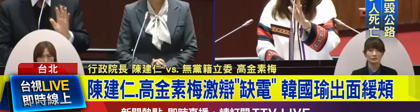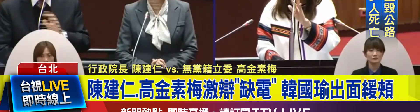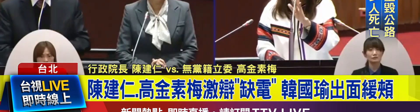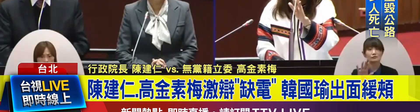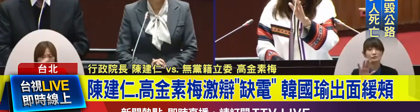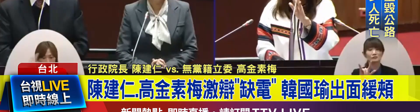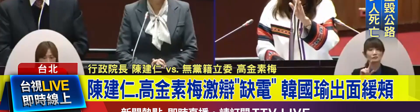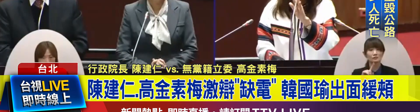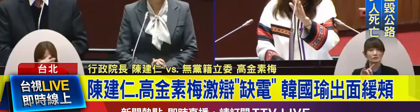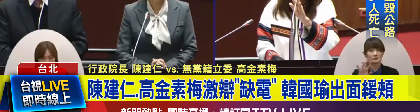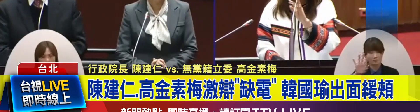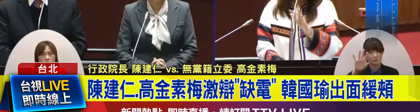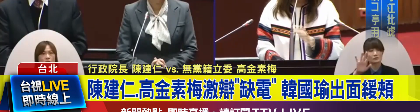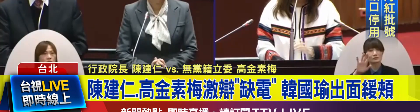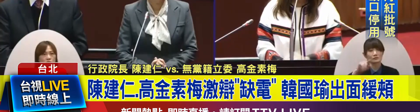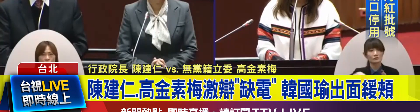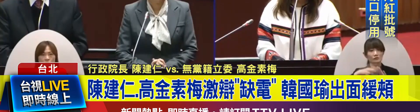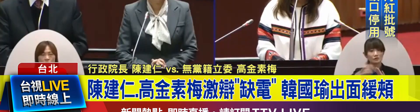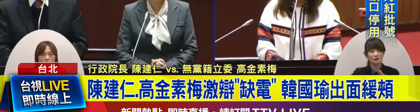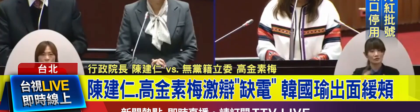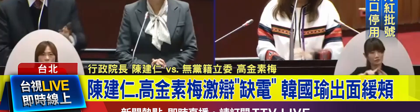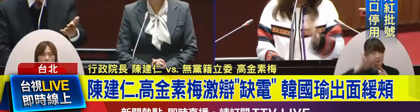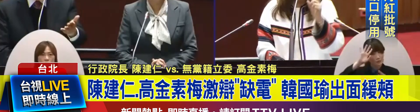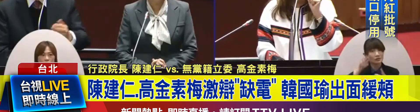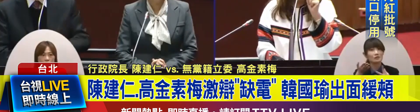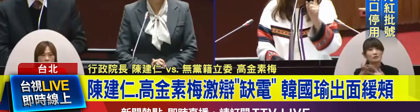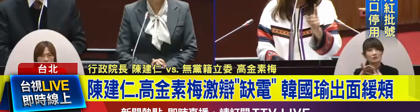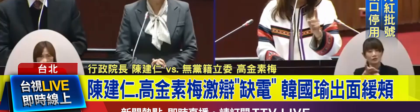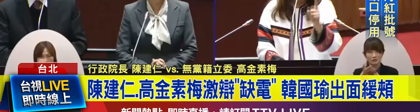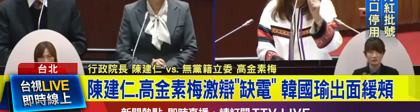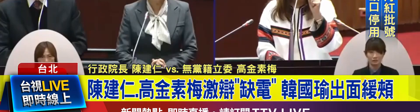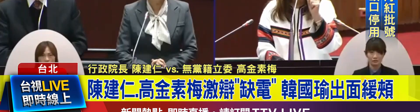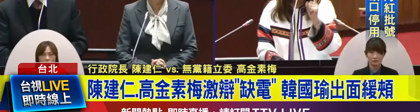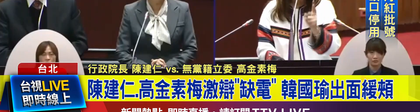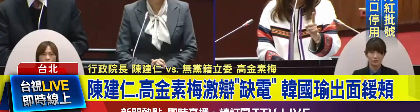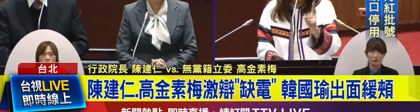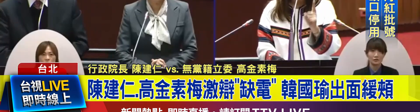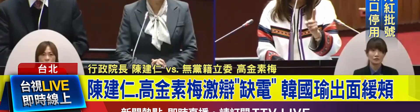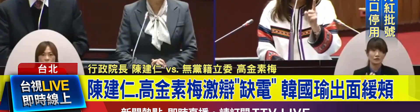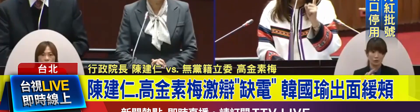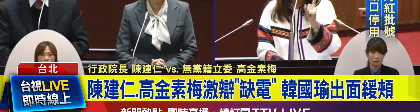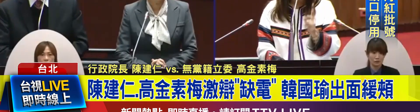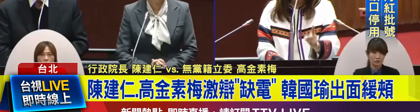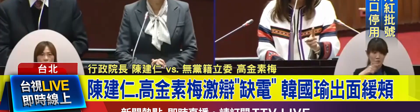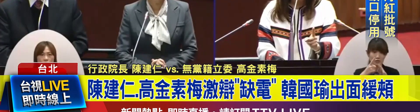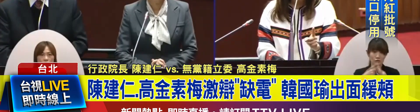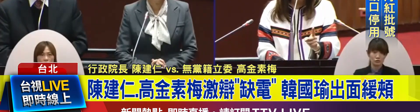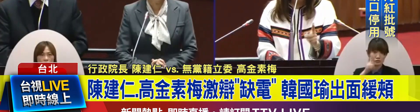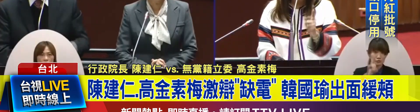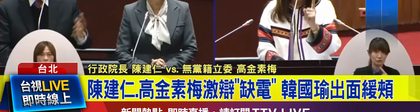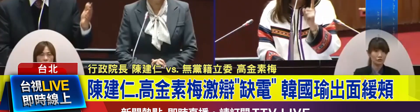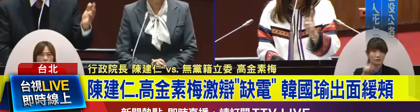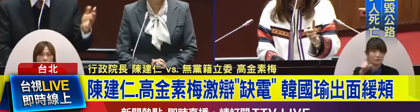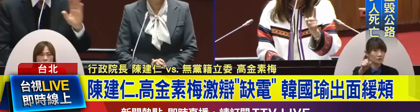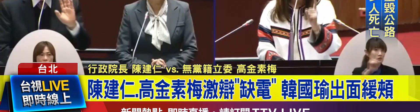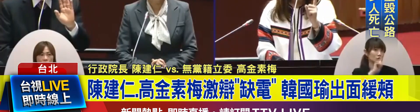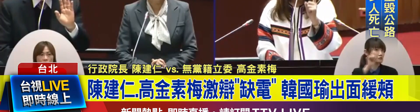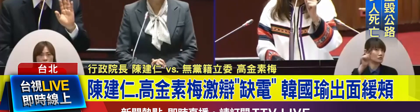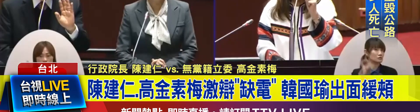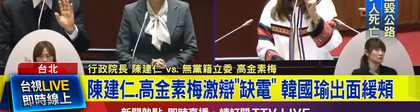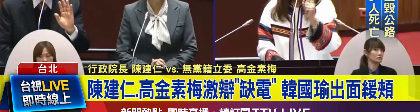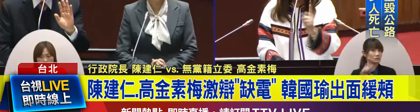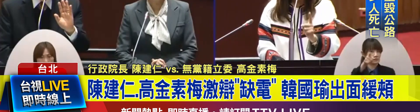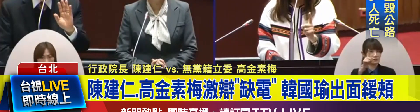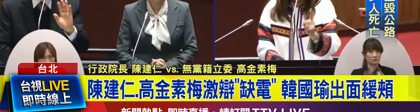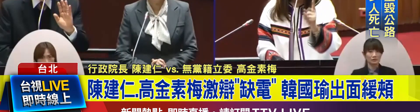起， 这个是不公平。 院长，我要打断您，你不能够说我刚刚提的数据是不正确的。 哎，你讲缺电是不